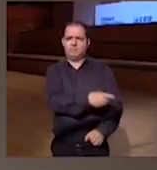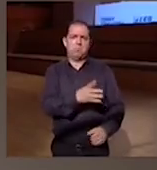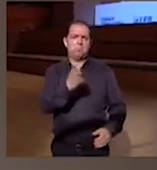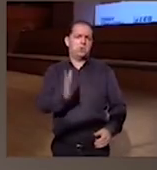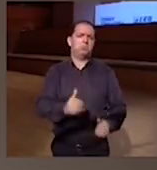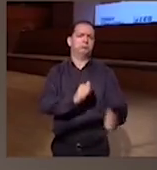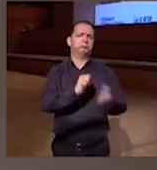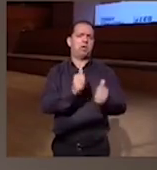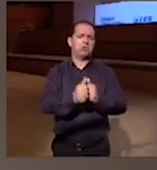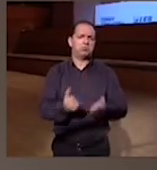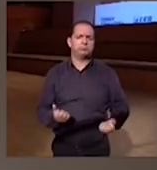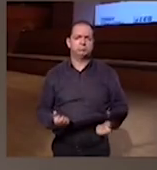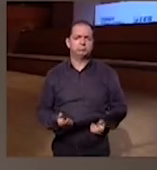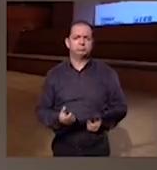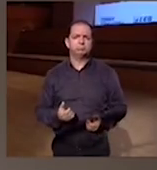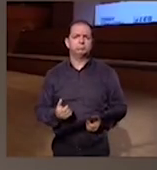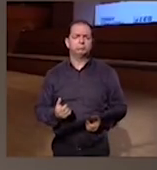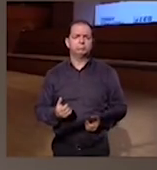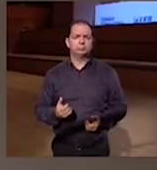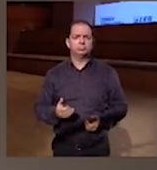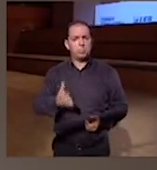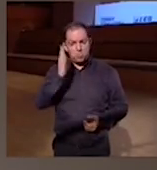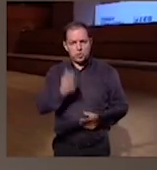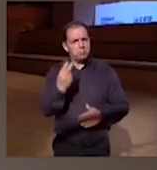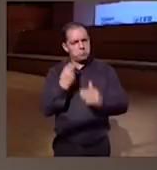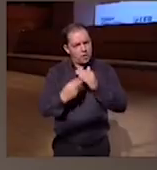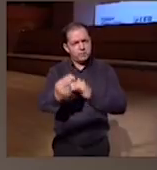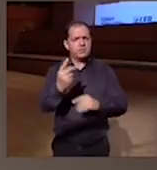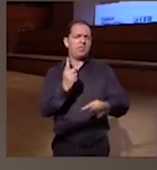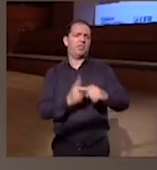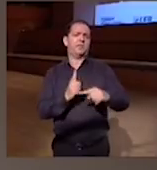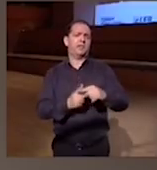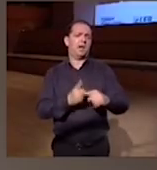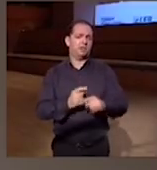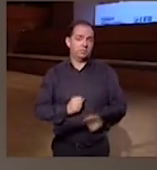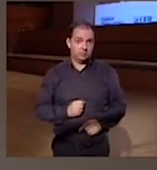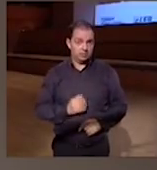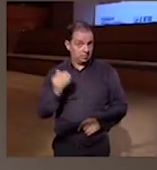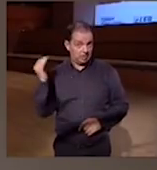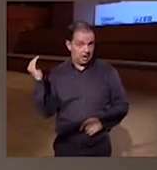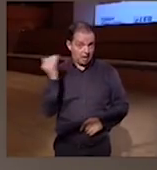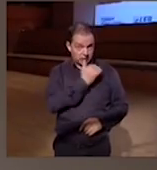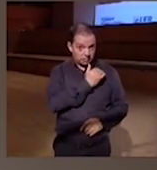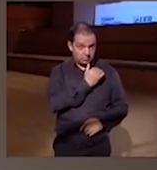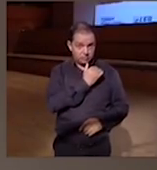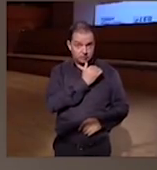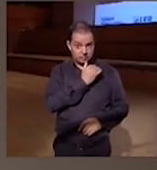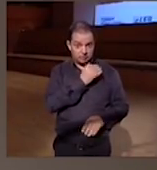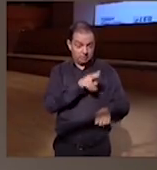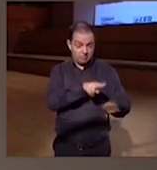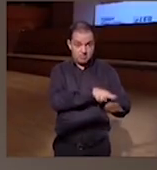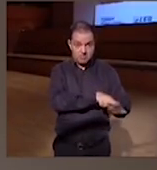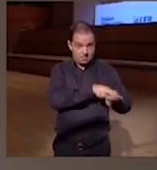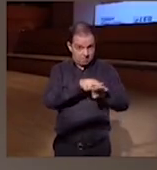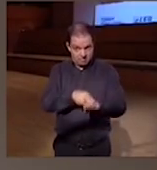αθλητής, ακόμα και αν η πρόγνωση είναι θετική, δεν τον βάζεις με το που τον έβγαλες να